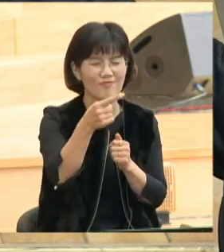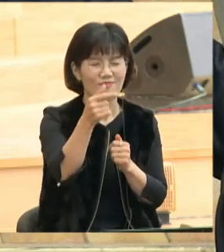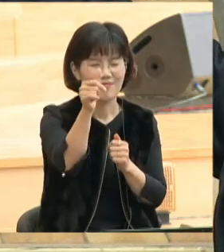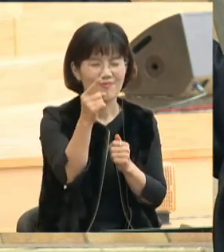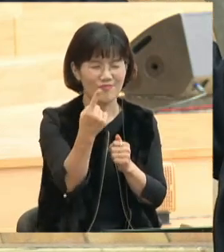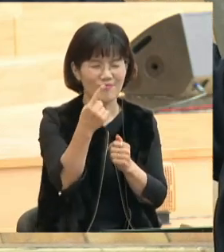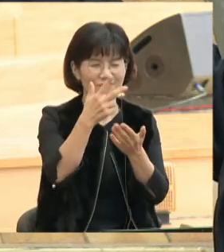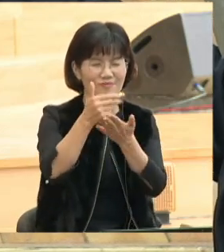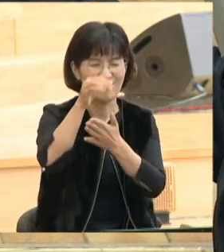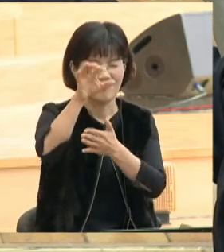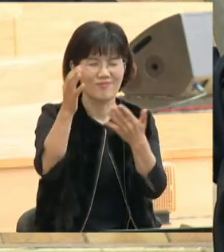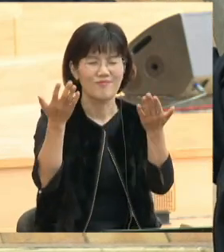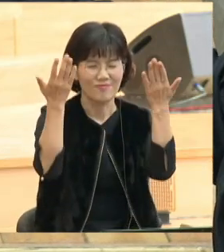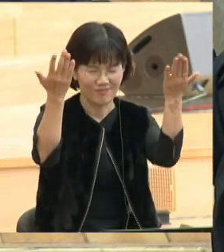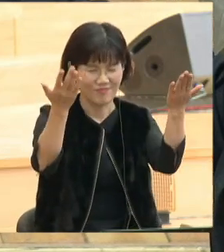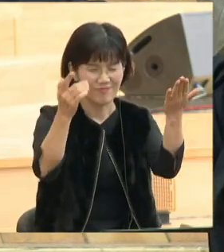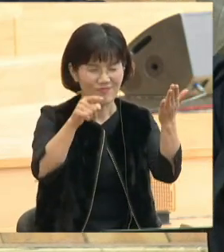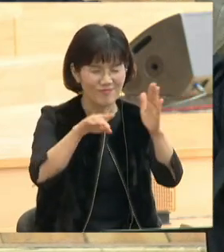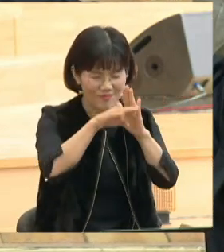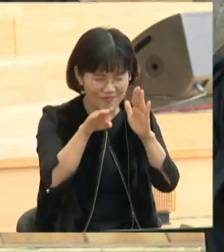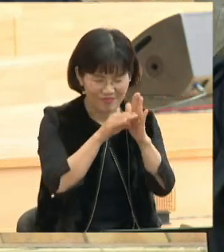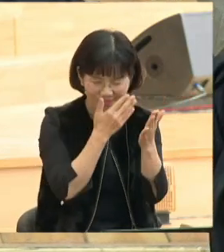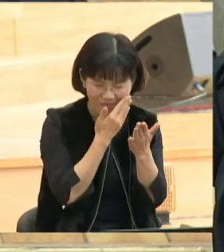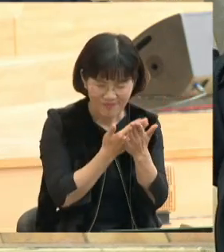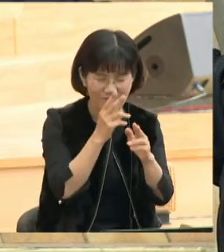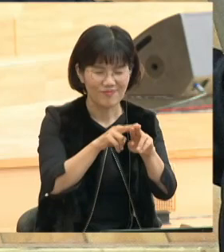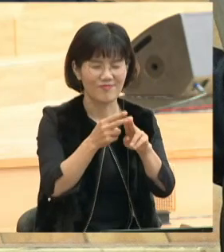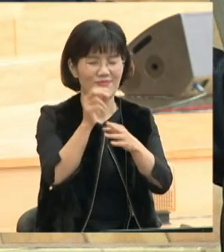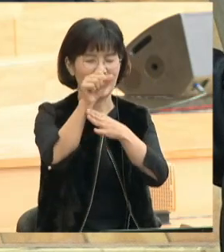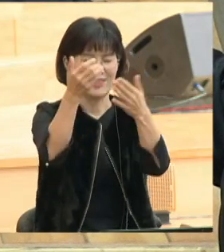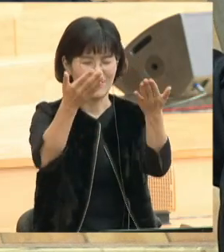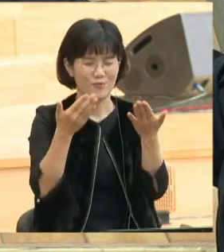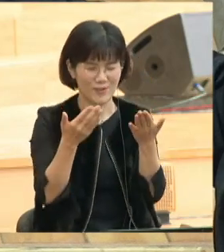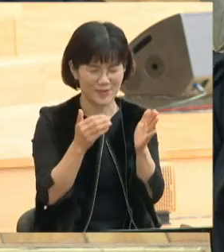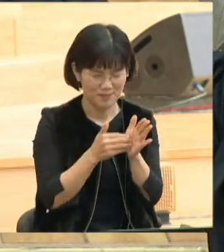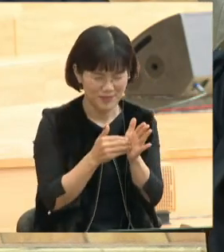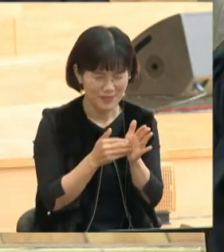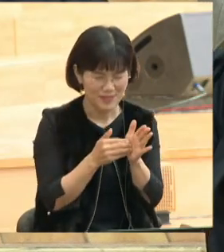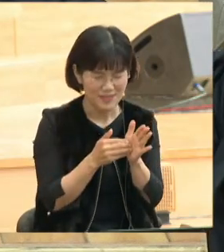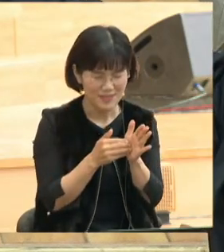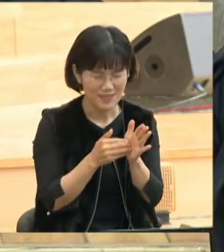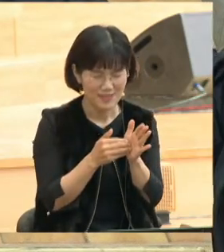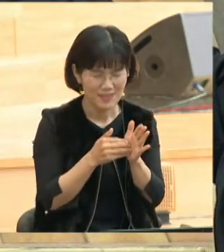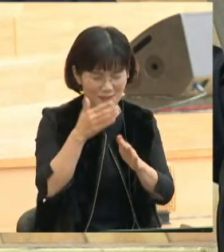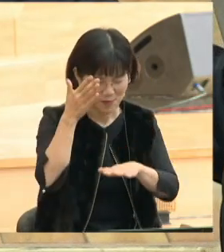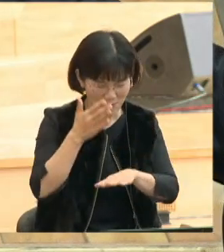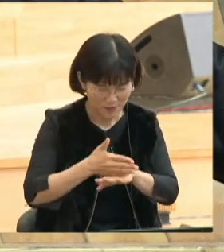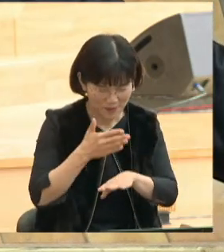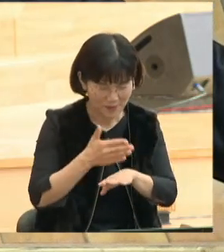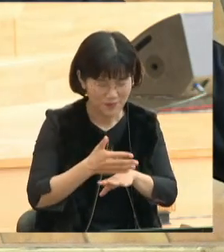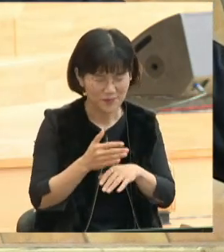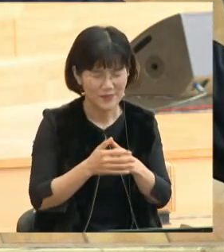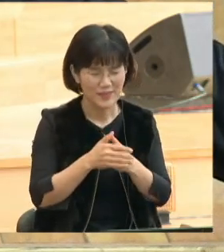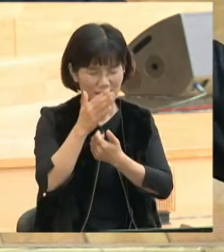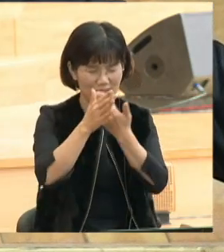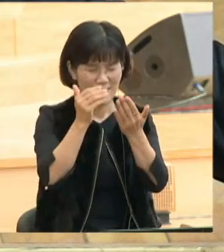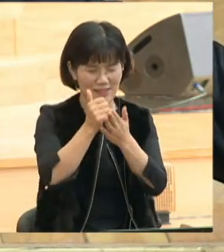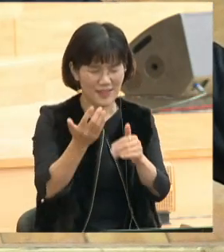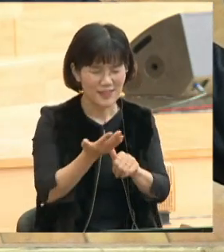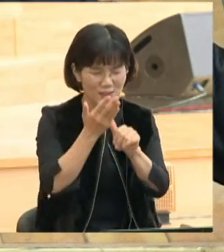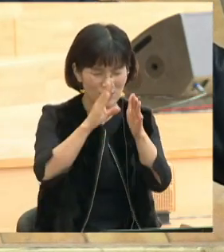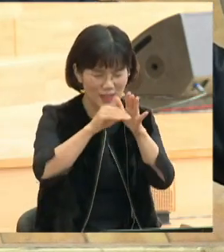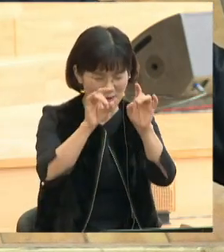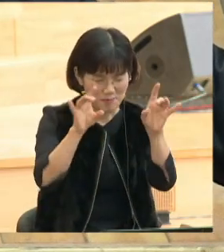앞에 올려드립니다. 이 가정에 귀한 선물을 허락하셨사오매 고맙습니다. 하나님, 키울